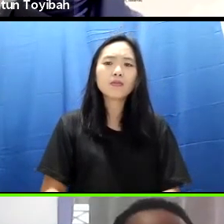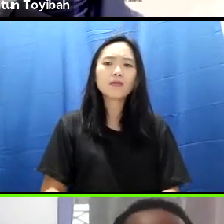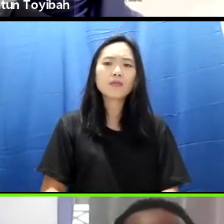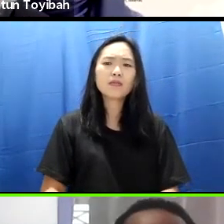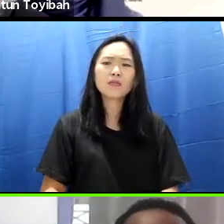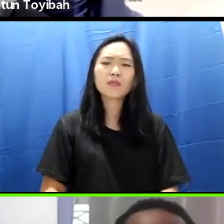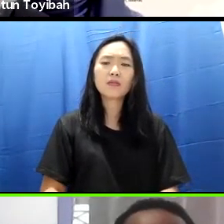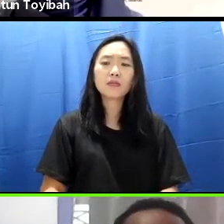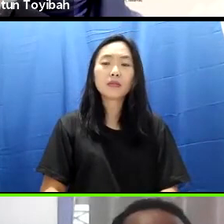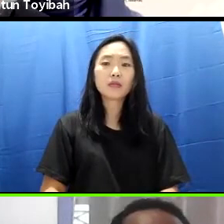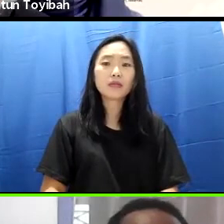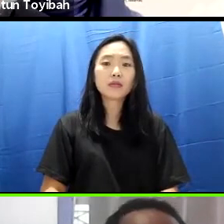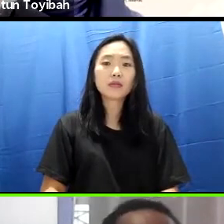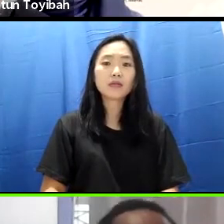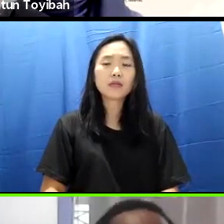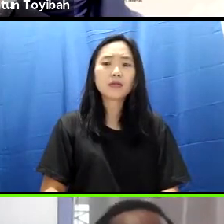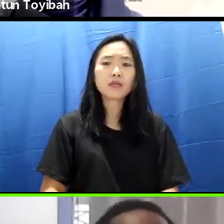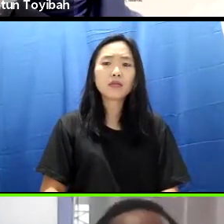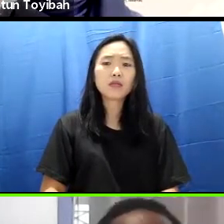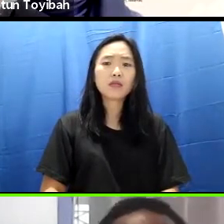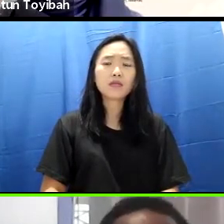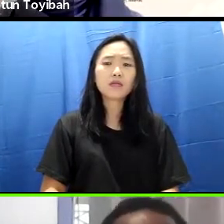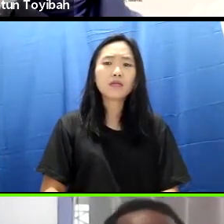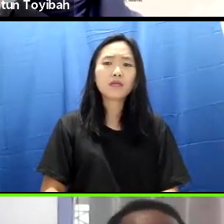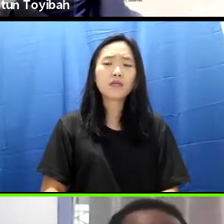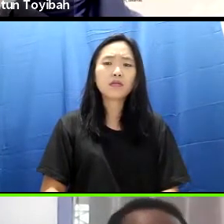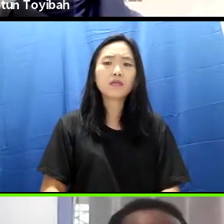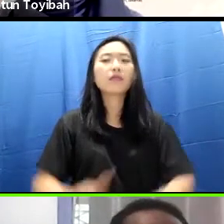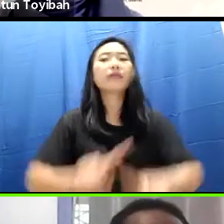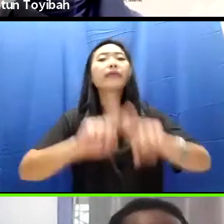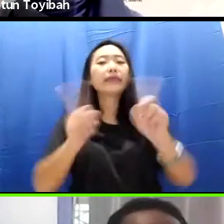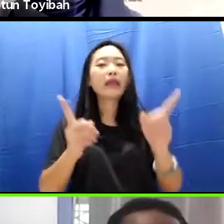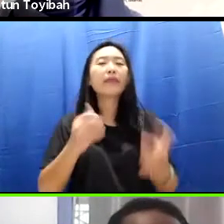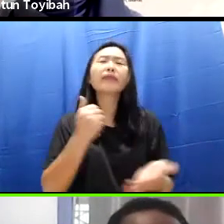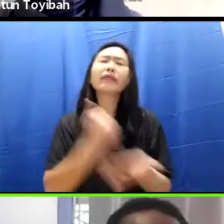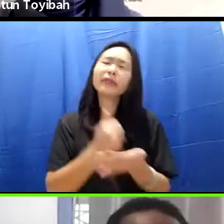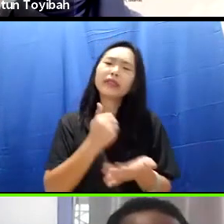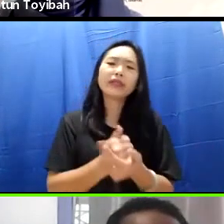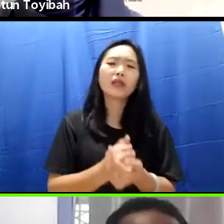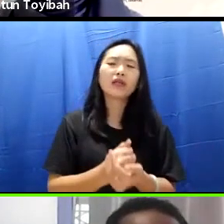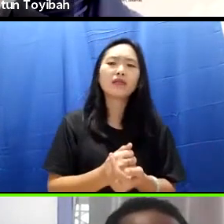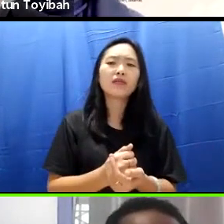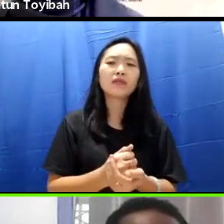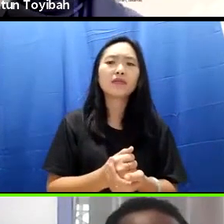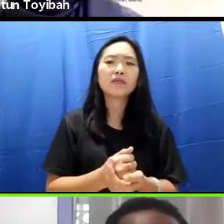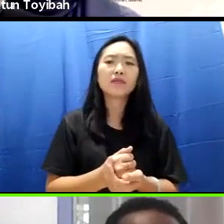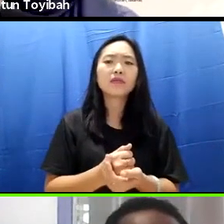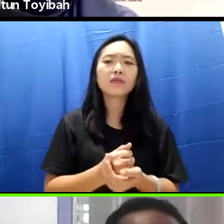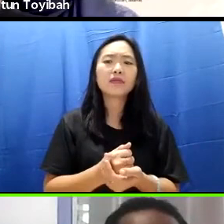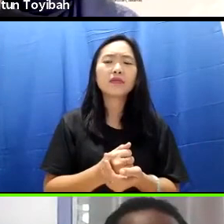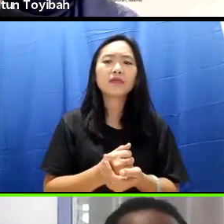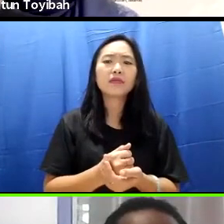ya kembali lagi itu sebenarnya karena pemahaman dan